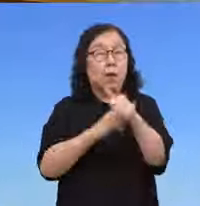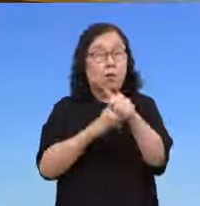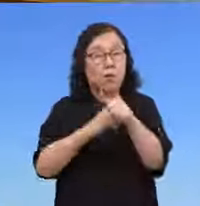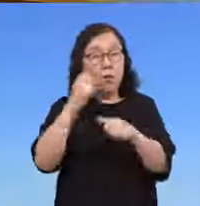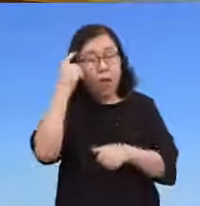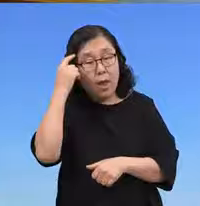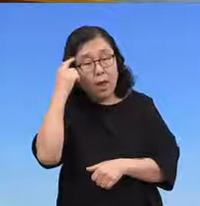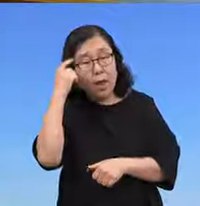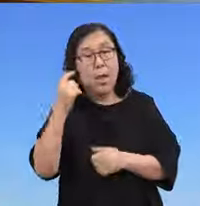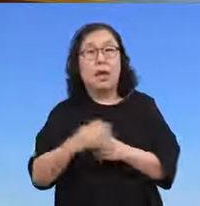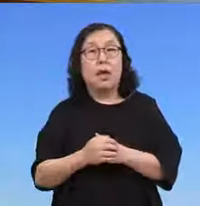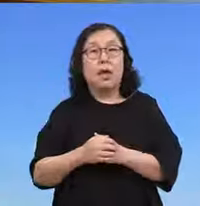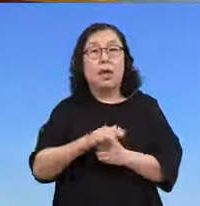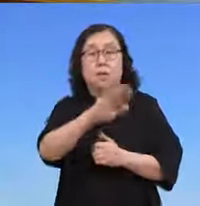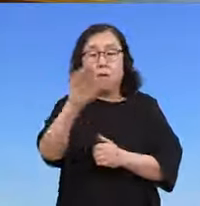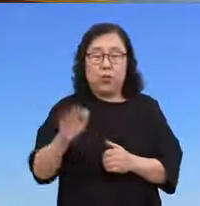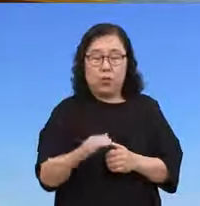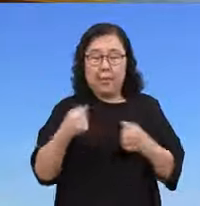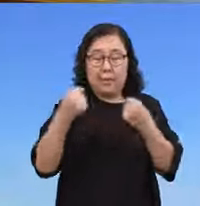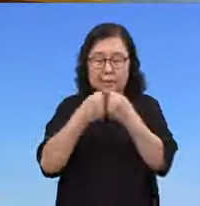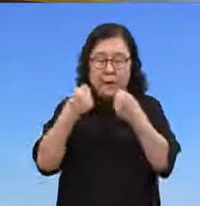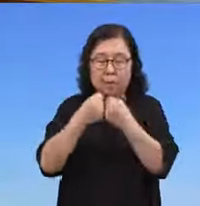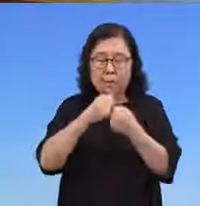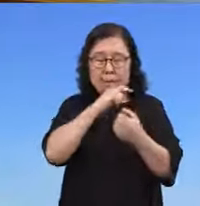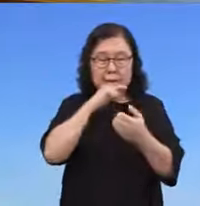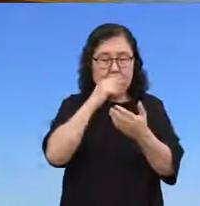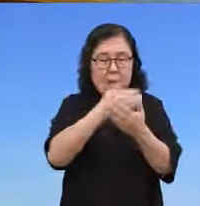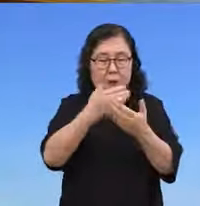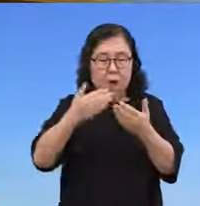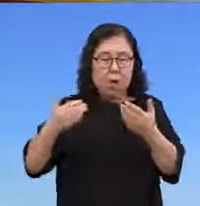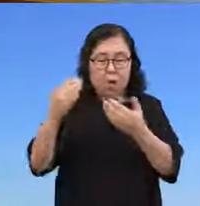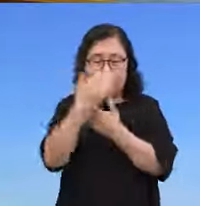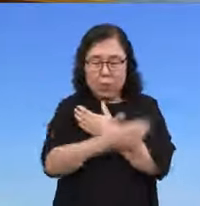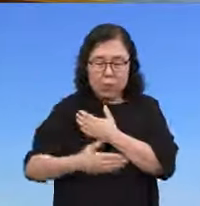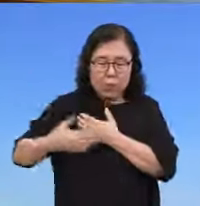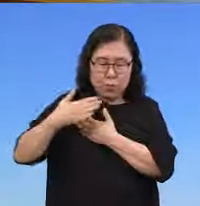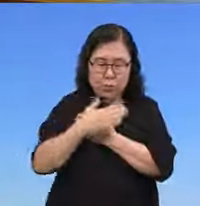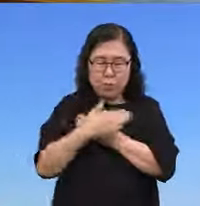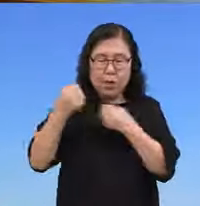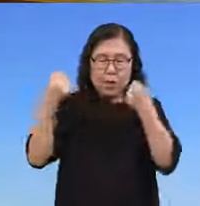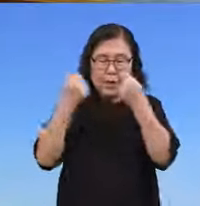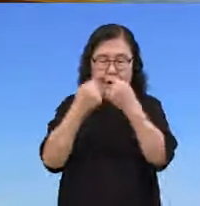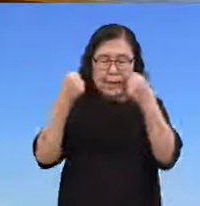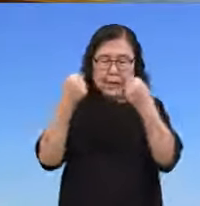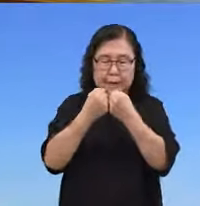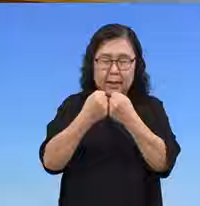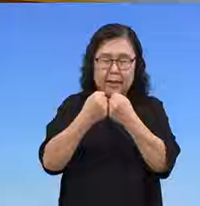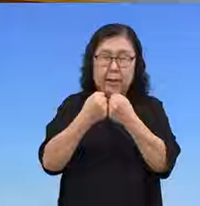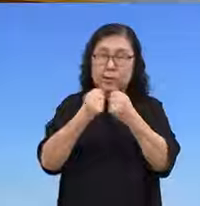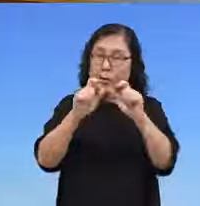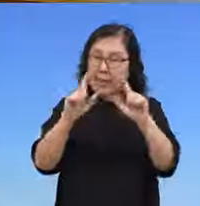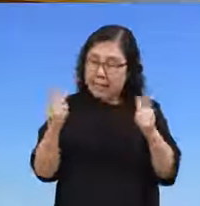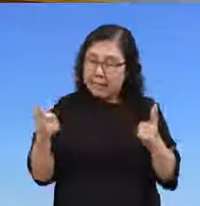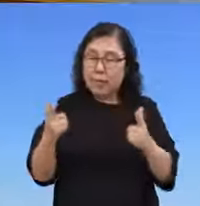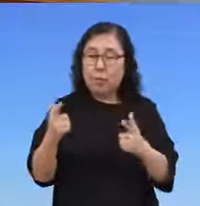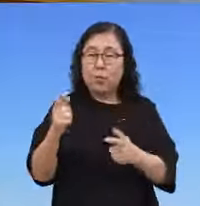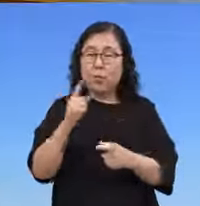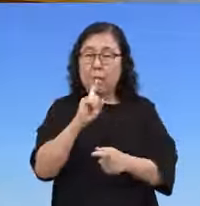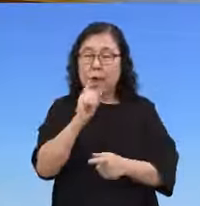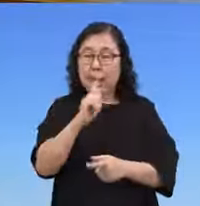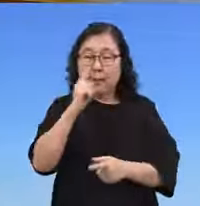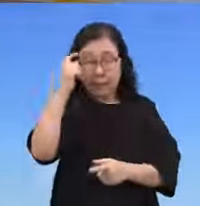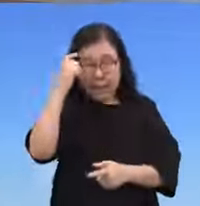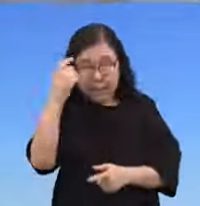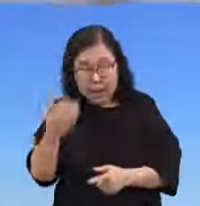사도 바울은 왜 이 12절 앞에다가 우리의 씨름은 혈과 육을 상대하는 것이 아니요라는 걸 거기다가 왜 토를 왜